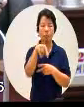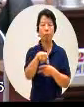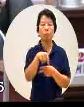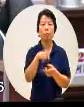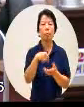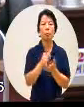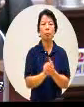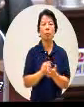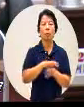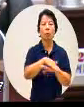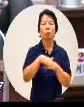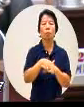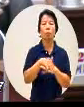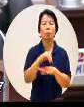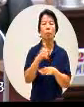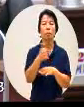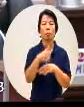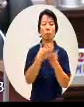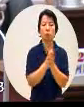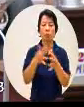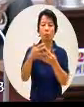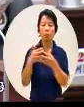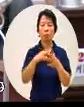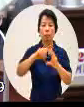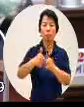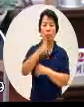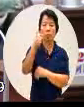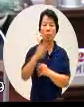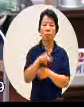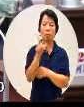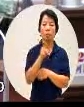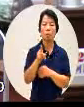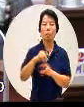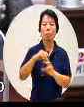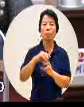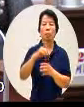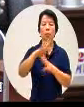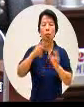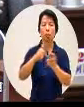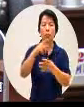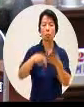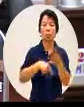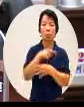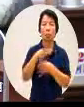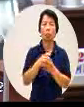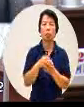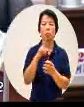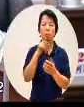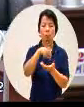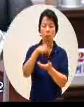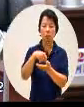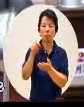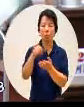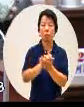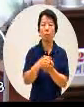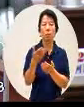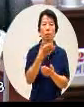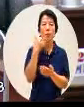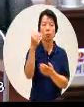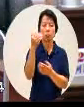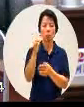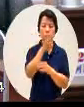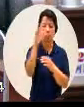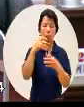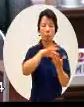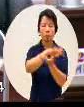布萊爾跟美國總統克林頓的國師然後他寫的這本氣候變